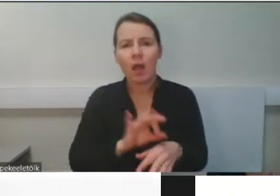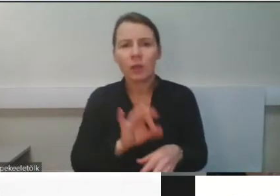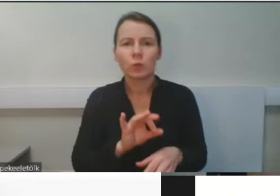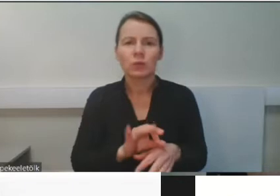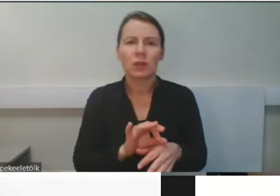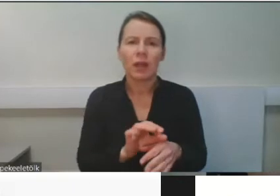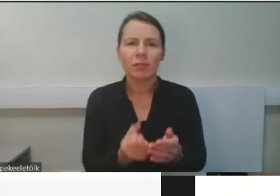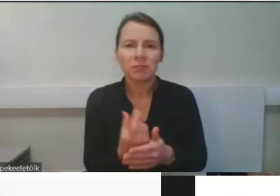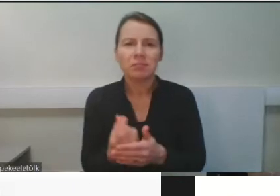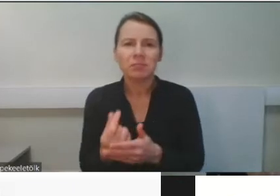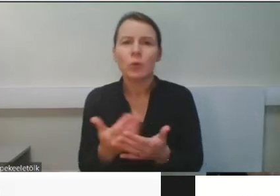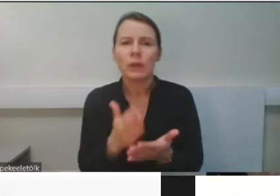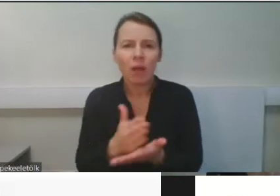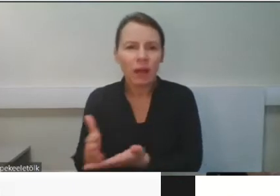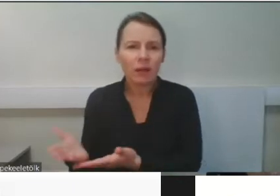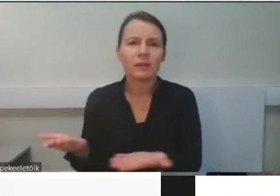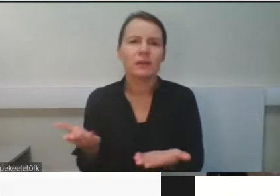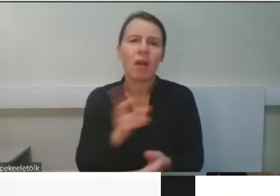minna, siis